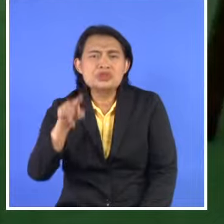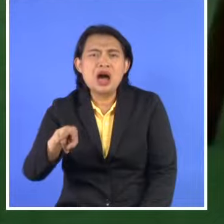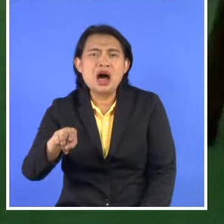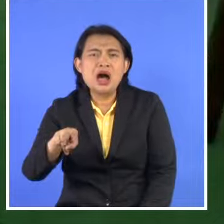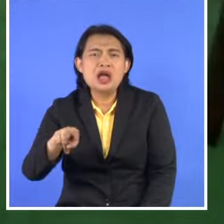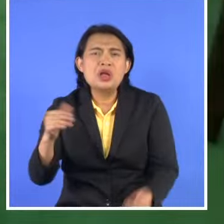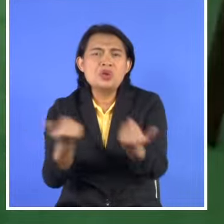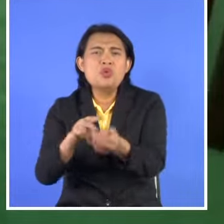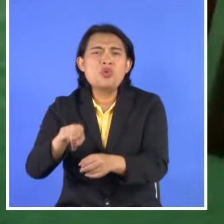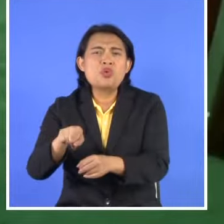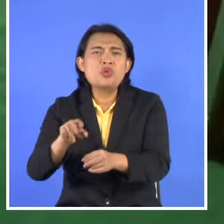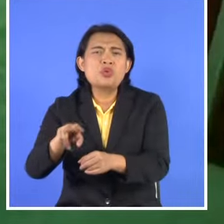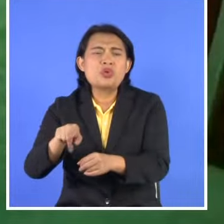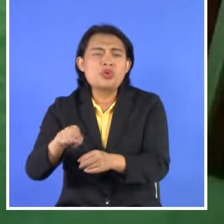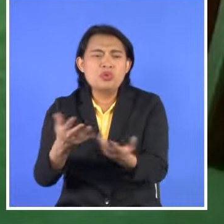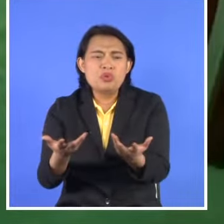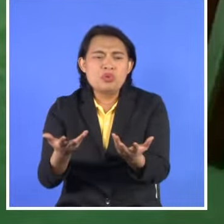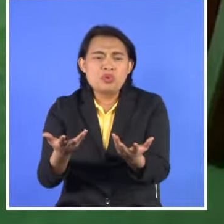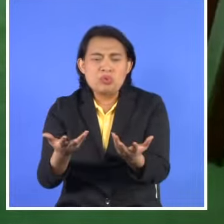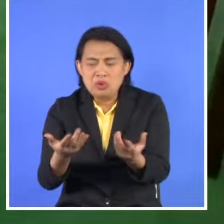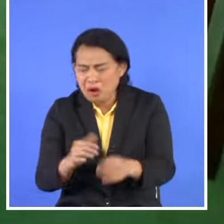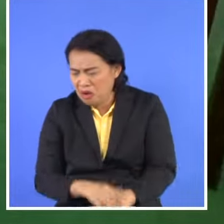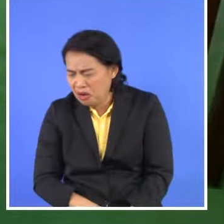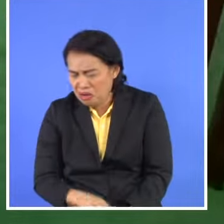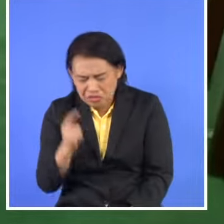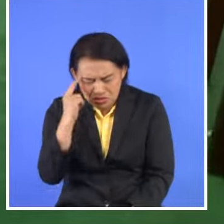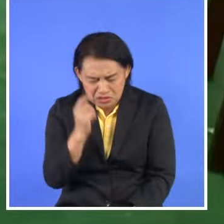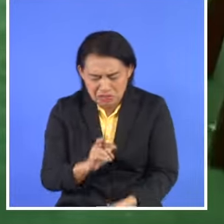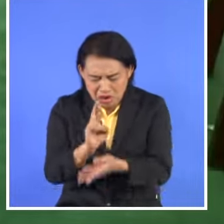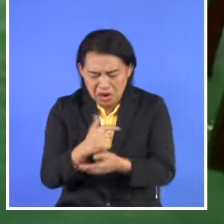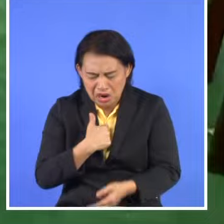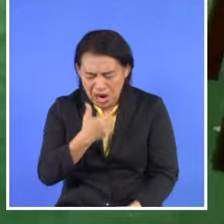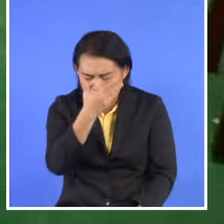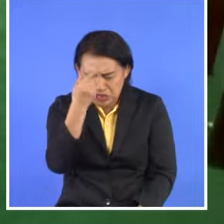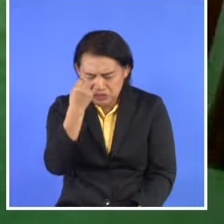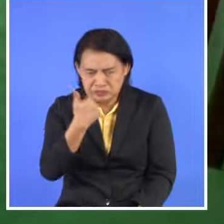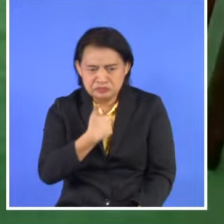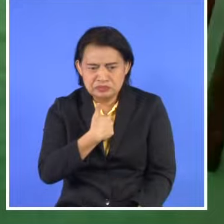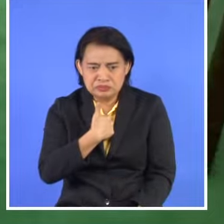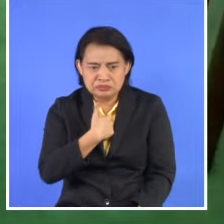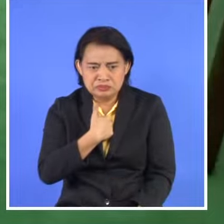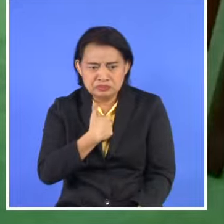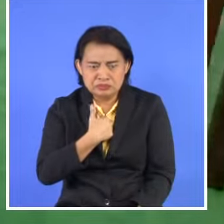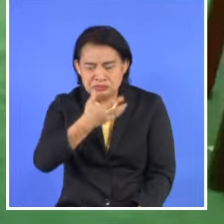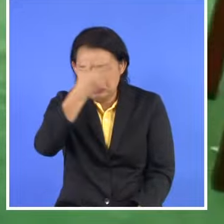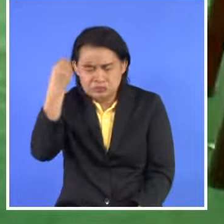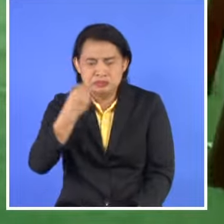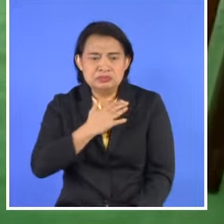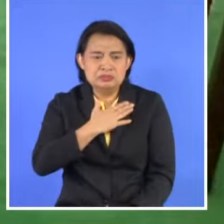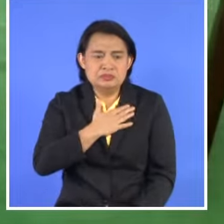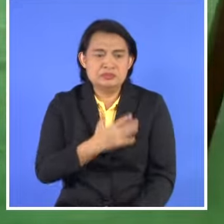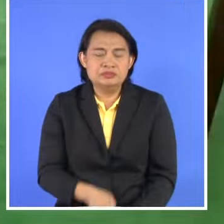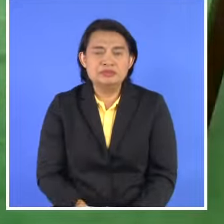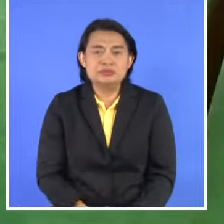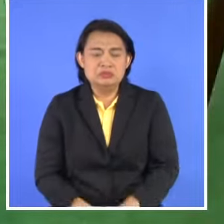ฉันมากับลูกเขยสงสัยลูกเขยฉันได้รางวัลแล้วก็ลืมฉันว่าอย่างนั้นเออลูกเขยตรงไหนได้รางวัลแล้วก็ลืมแม่ยายทิ้